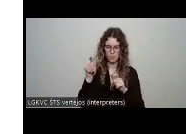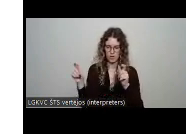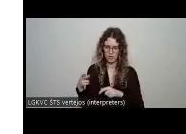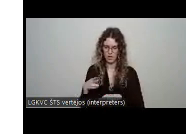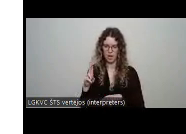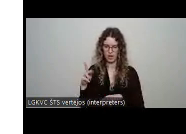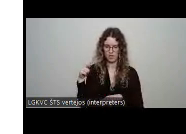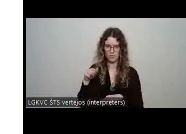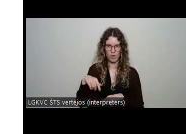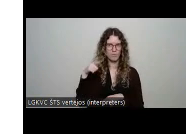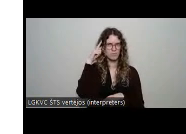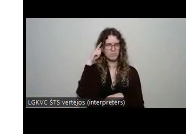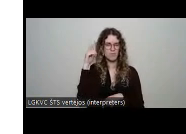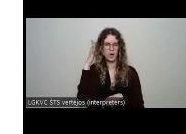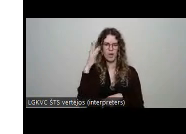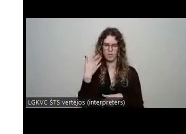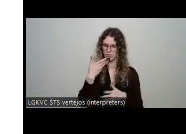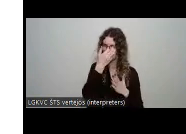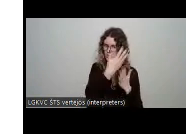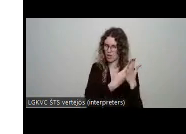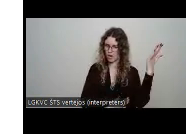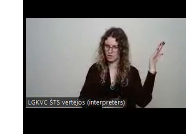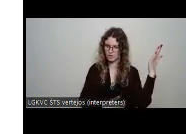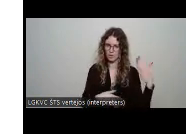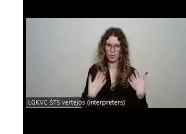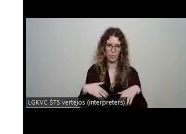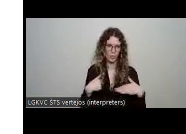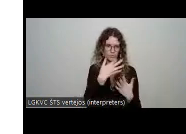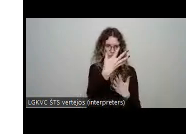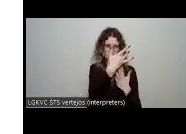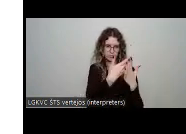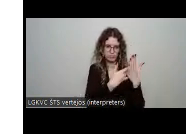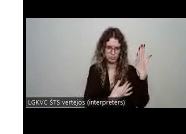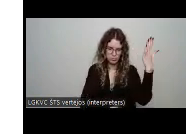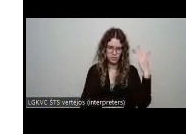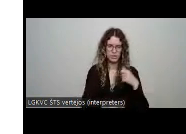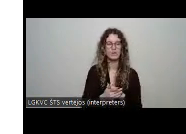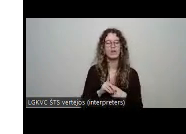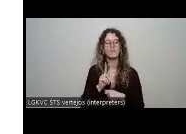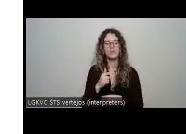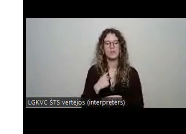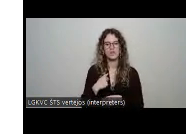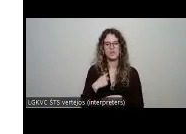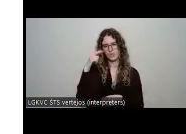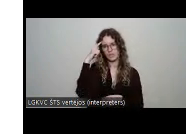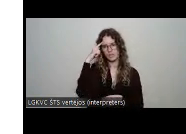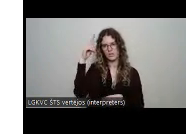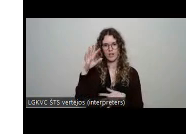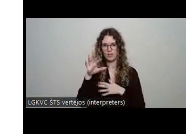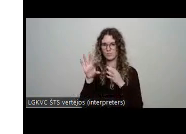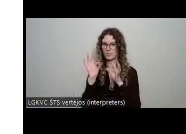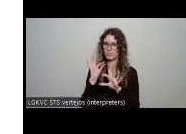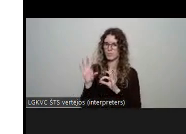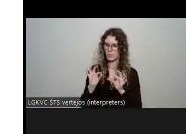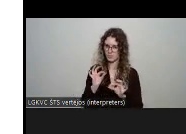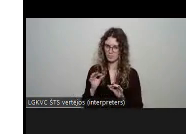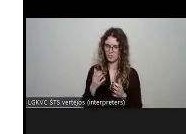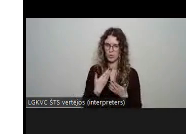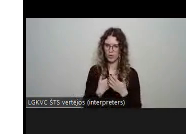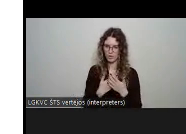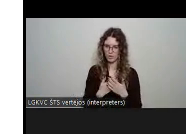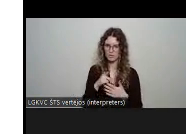yra pakankamai ilgas sąrašas, bet idėjos, kurias aš perimu, jos idėjas yra todėl, kad jos